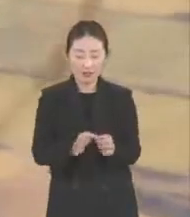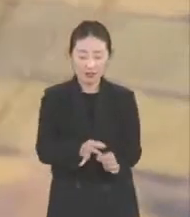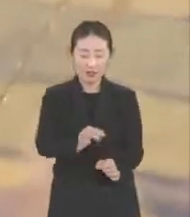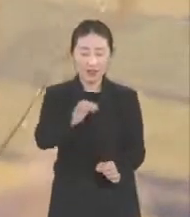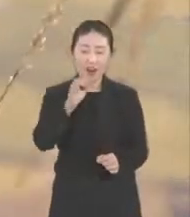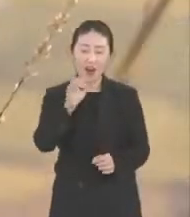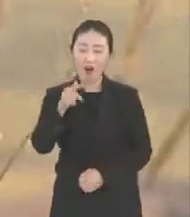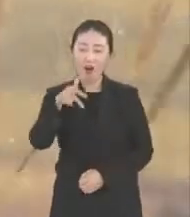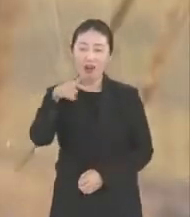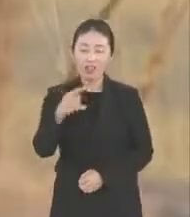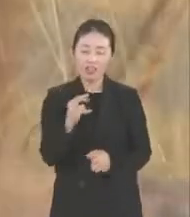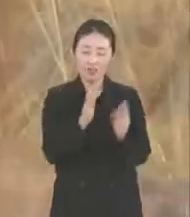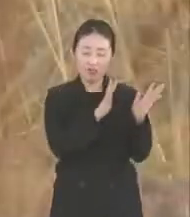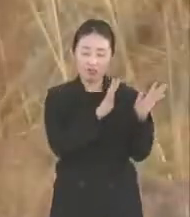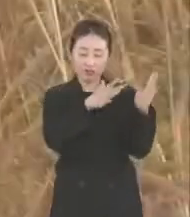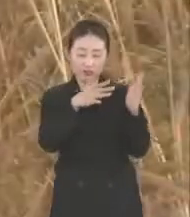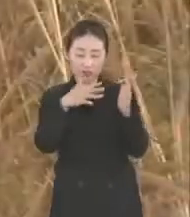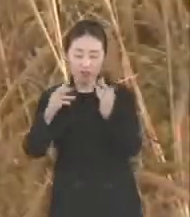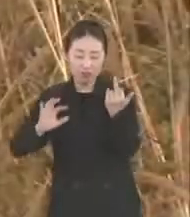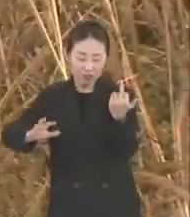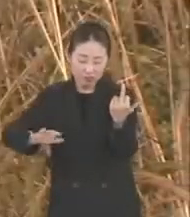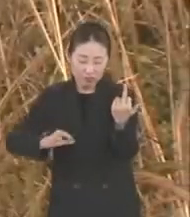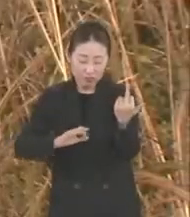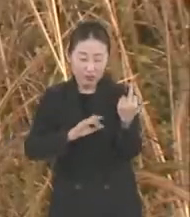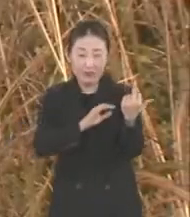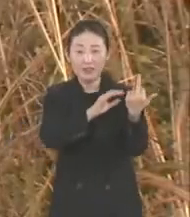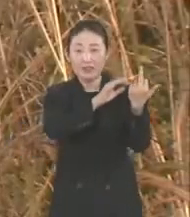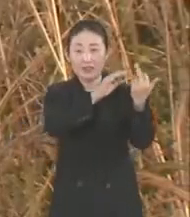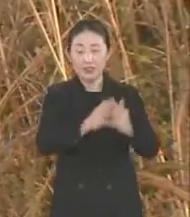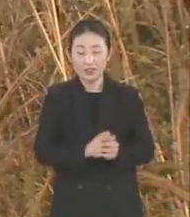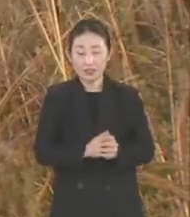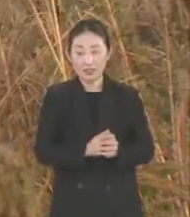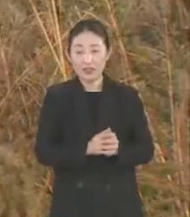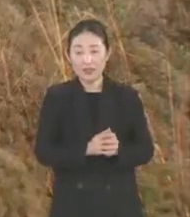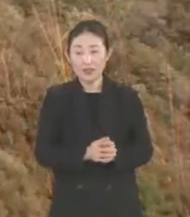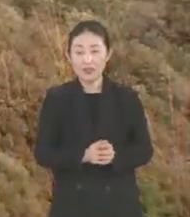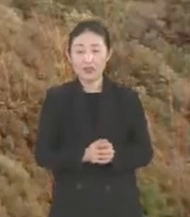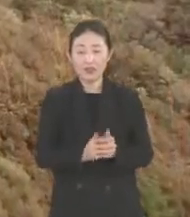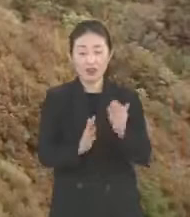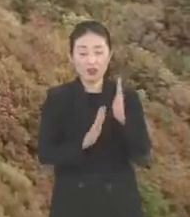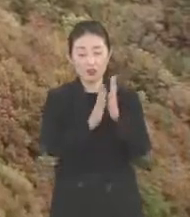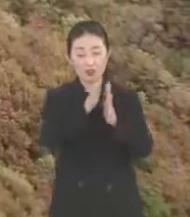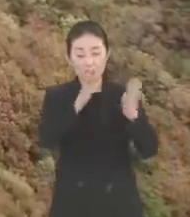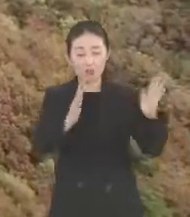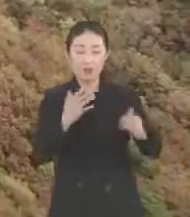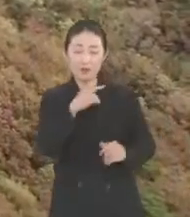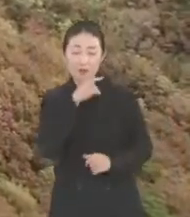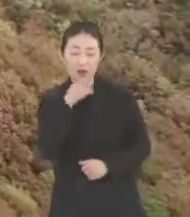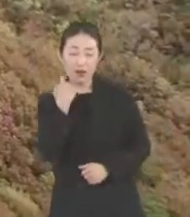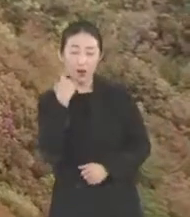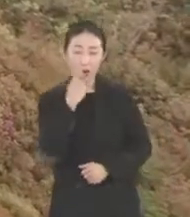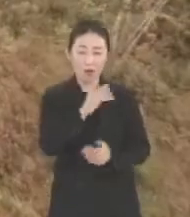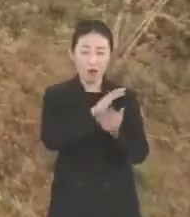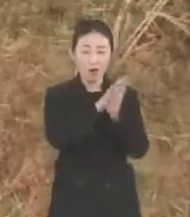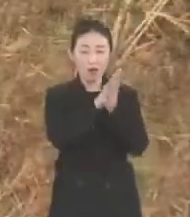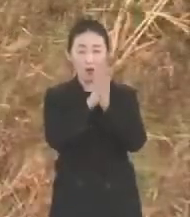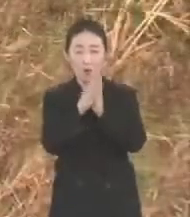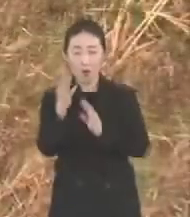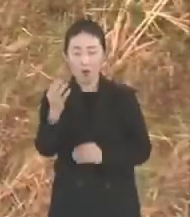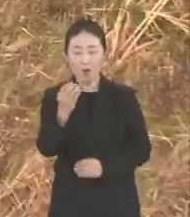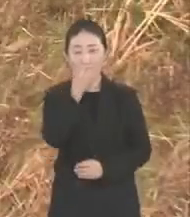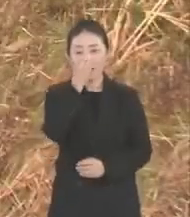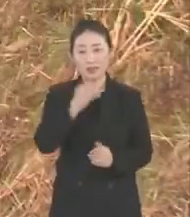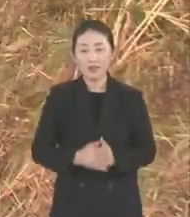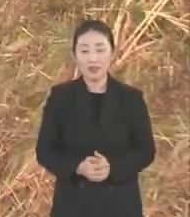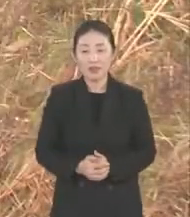긴 억새가 수줍은 듯 2~3km에 걸쳐 하늘거리고 서서히 불 깨물 들어가는 숲과 한바탕 멋지게 어우러집니다